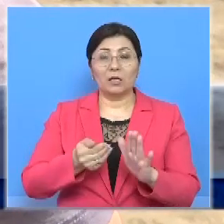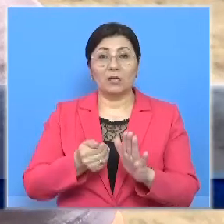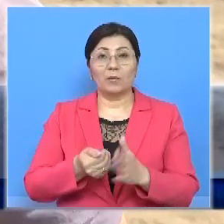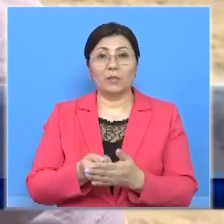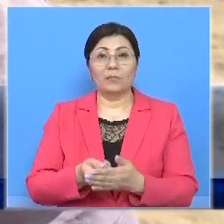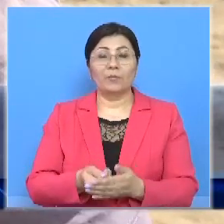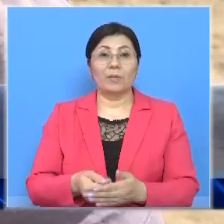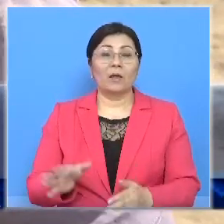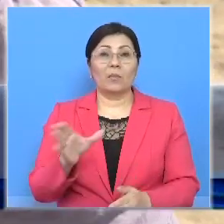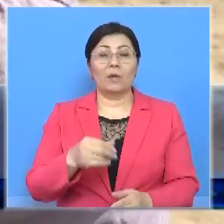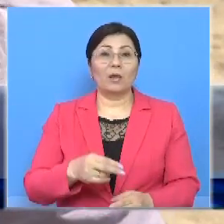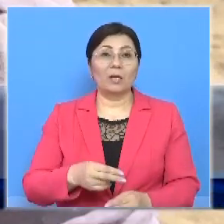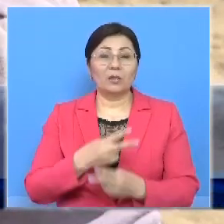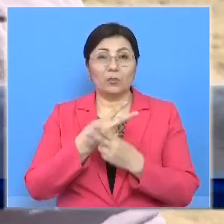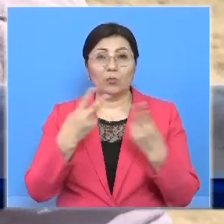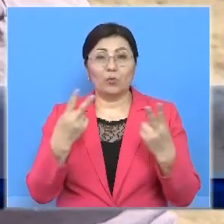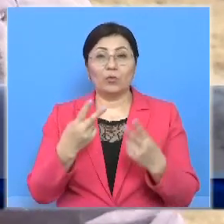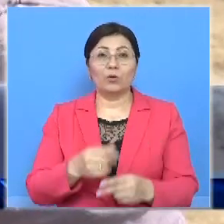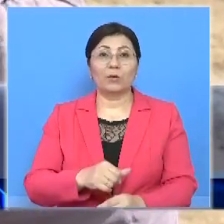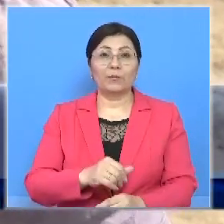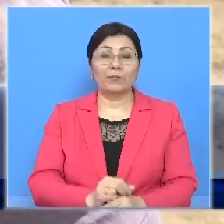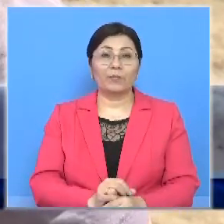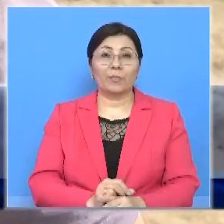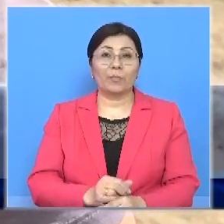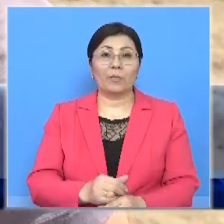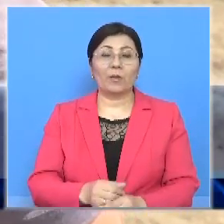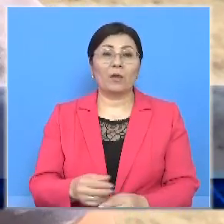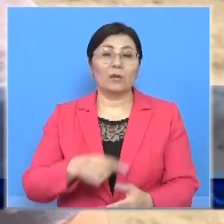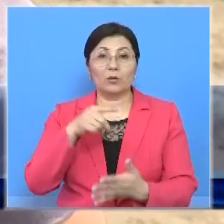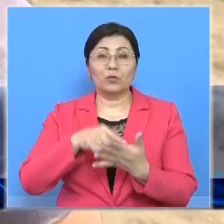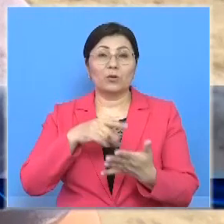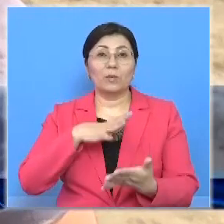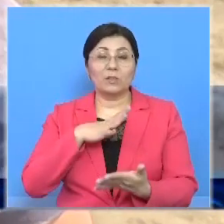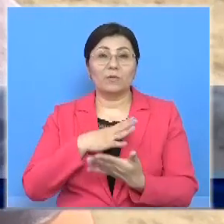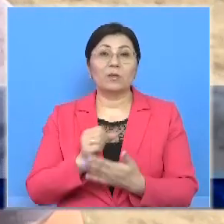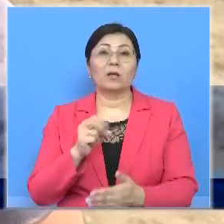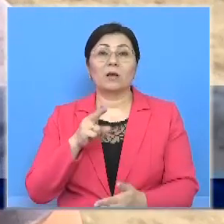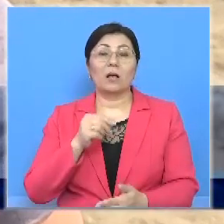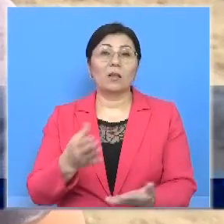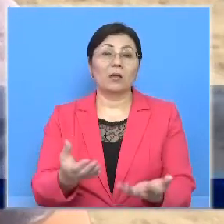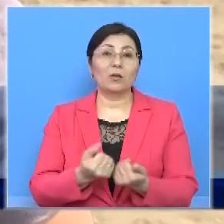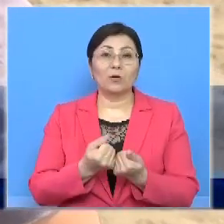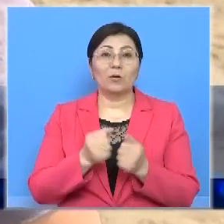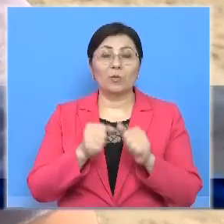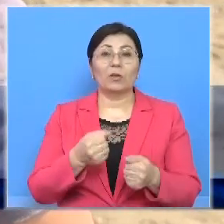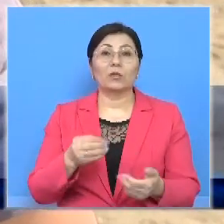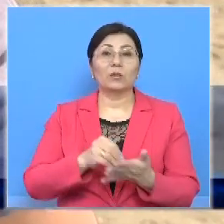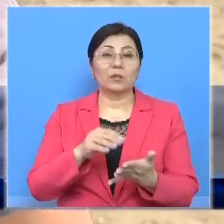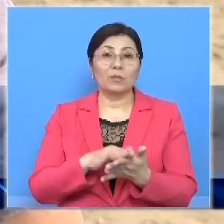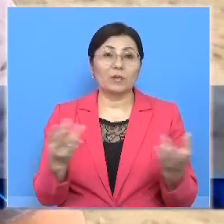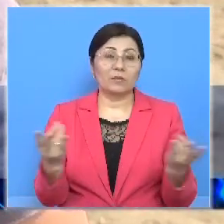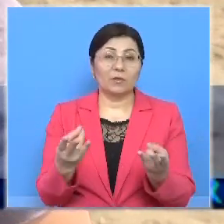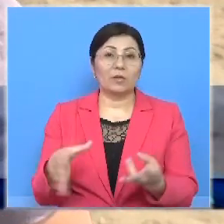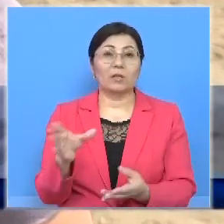Дұрыс қой енді бәрі көріп, менен көріп келіп те жатыр. Қалай алдың, не алдың, оны да айтып жатырмын ауыл аманатынан деп түсіндіріп